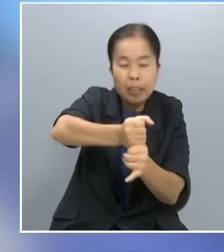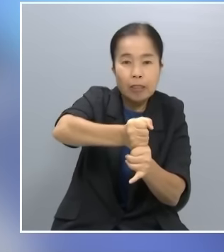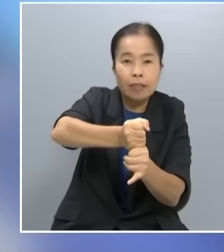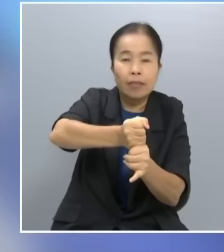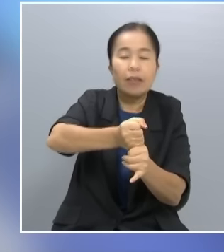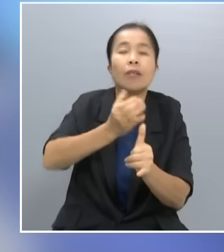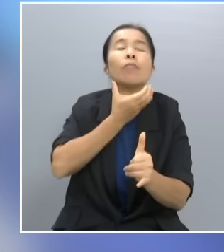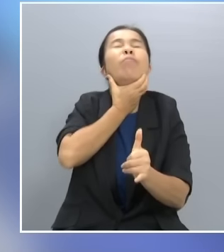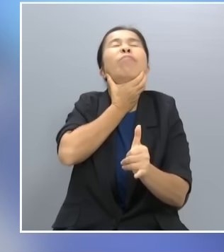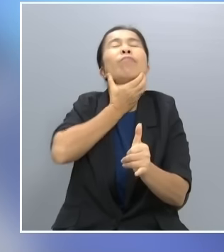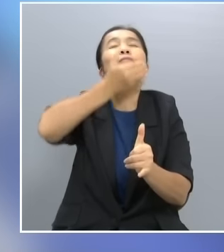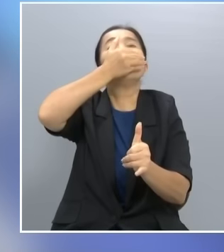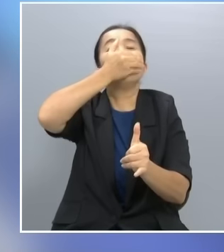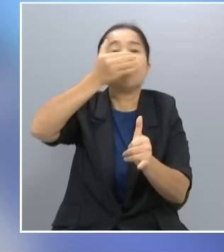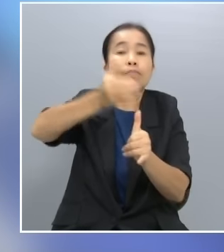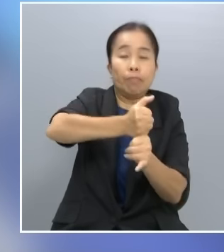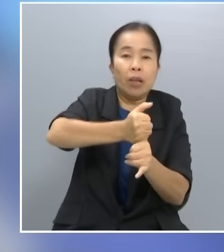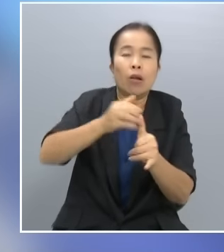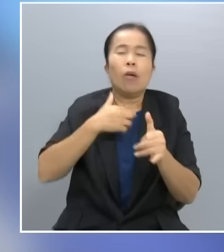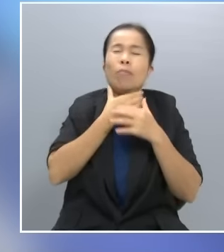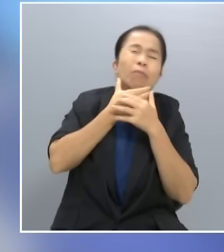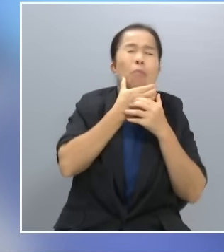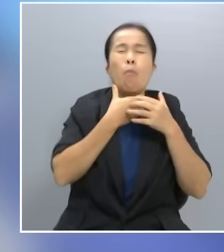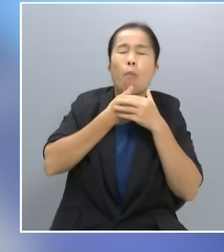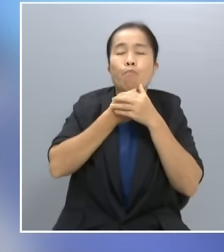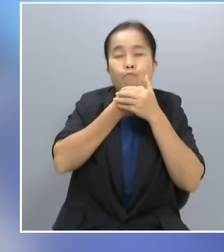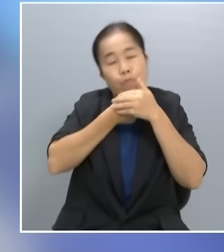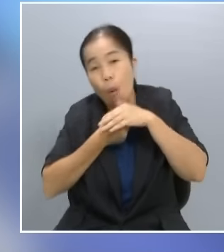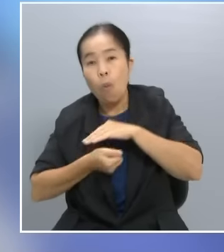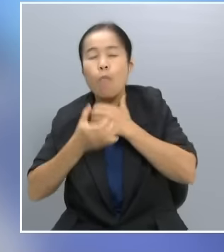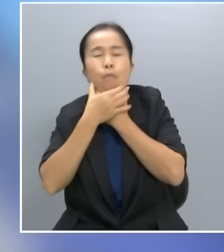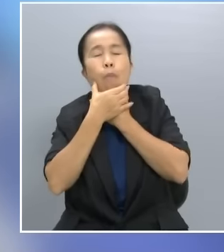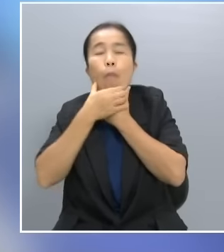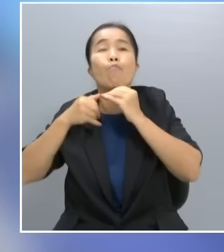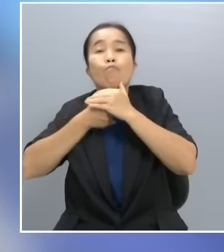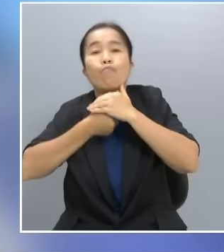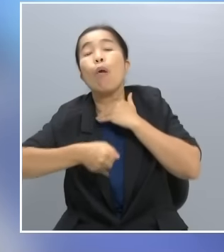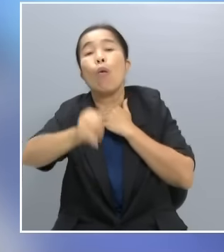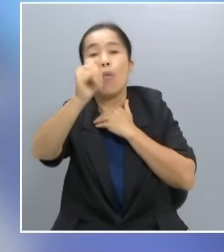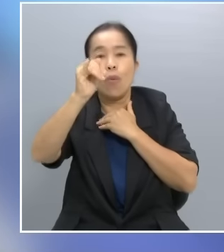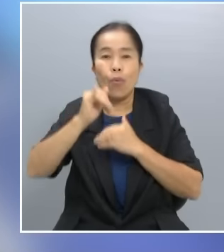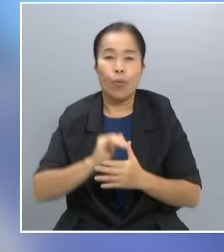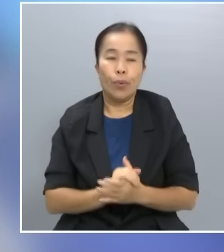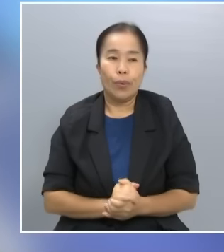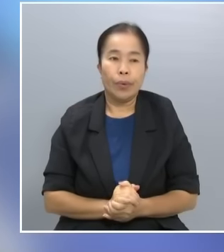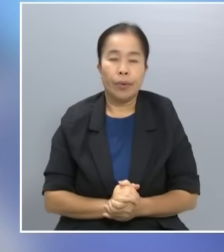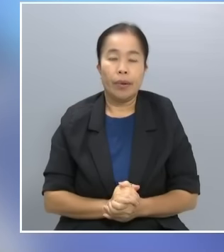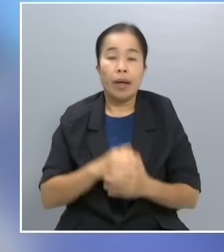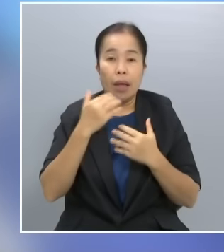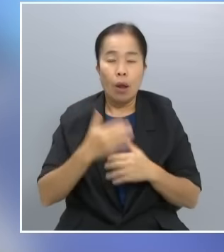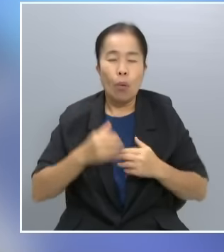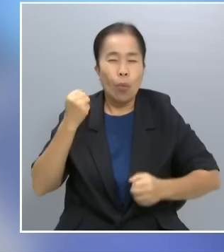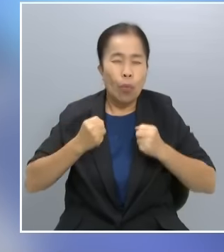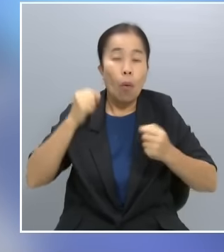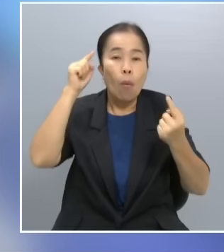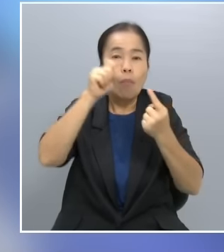แล้วบีบคอเจ้าหน้าที่แต่ทางฝั่งของเจ้าหน้าที่เนี่ยเขาดิ้นรนต่อสู้นะครับจนกระทั่งรอดพ้นเงื้อมือคนร้ายนะฮะหลังจากนั้นเธอเองเนี่ยวิ่งหนีออกไป